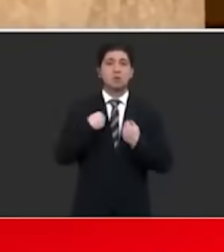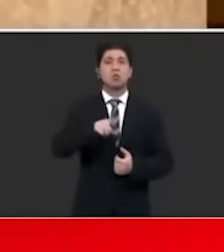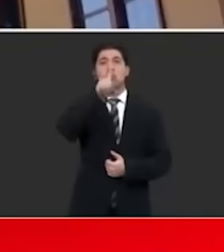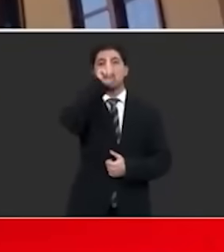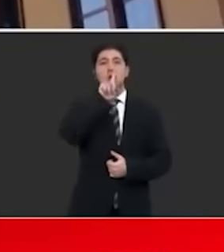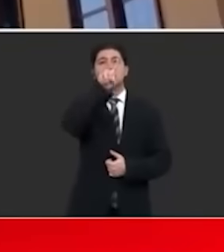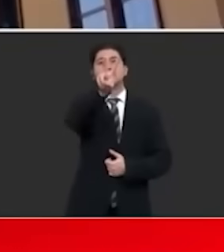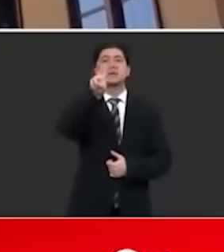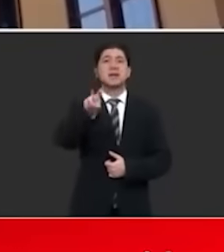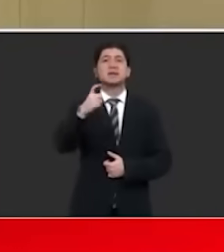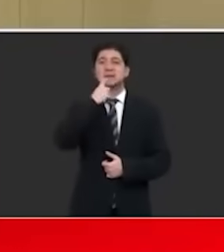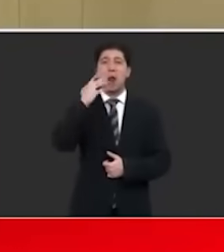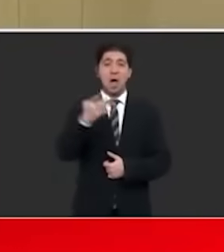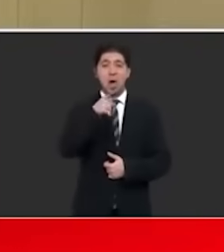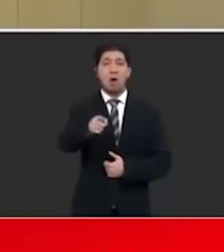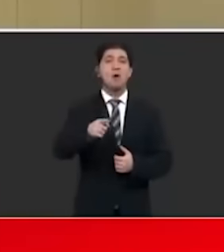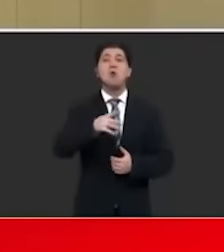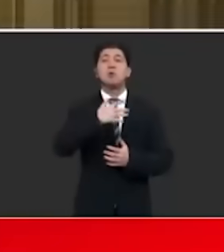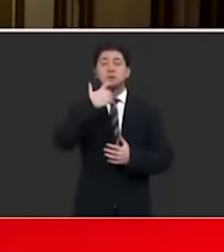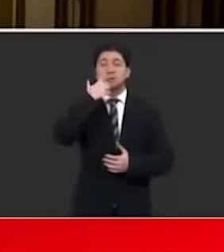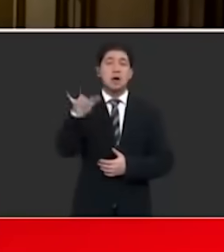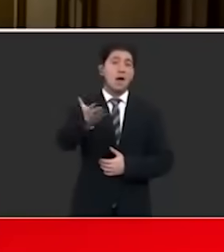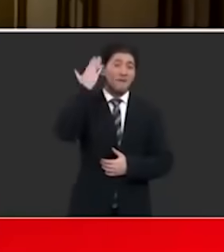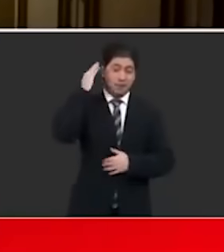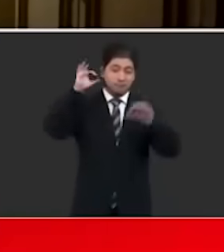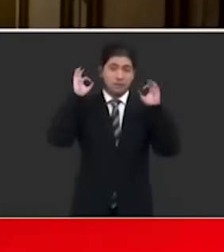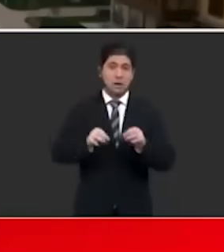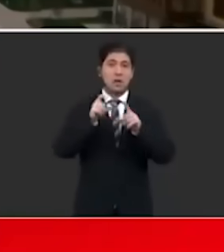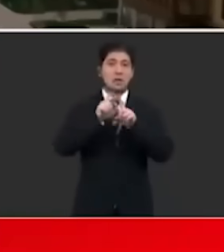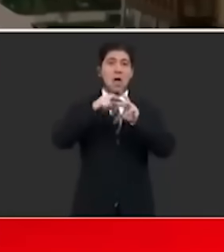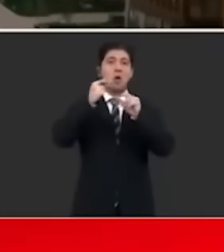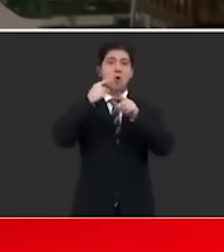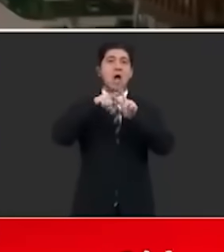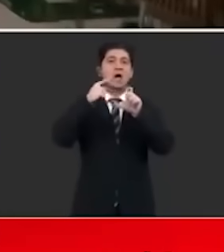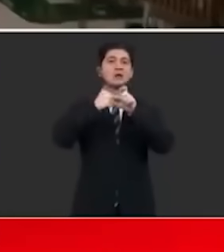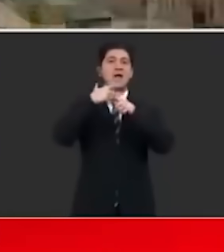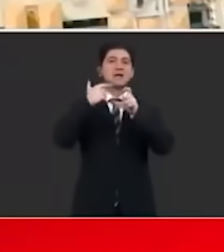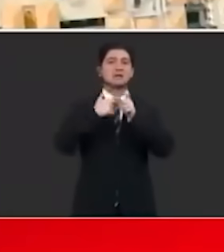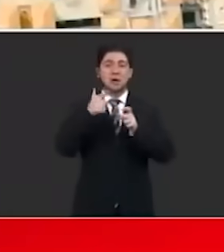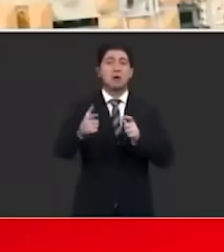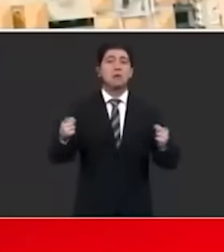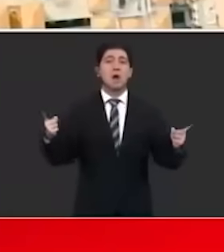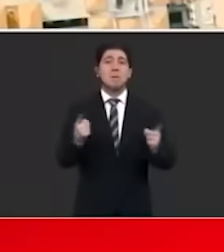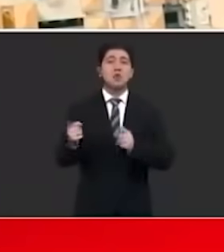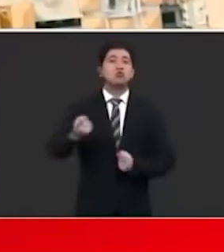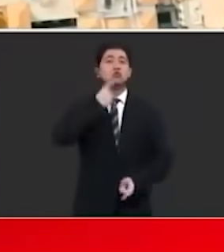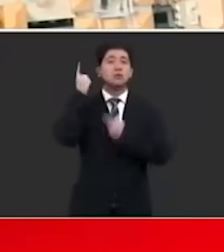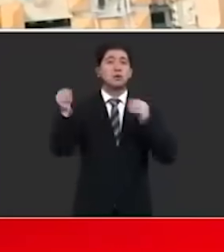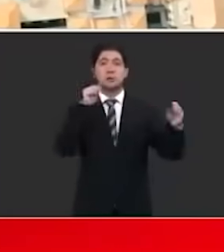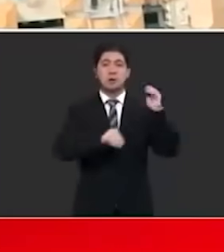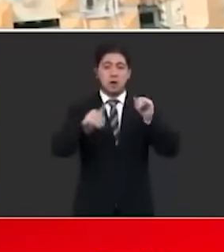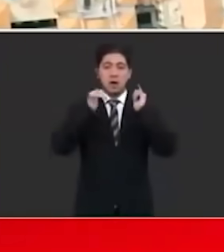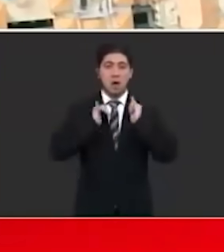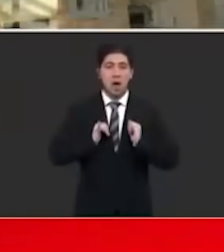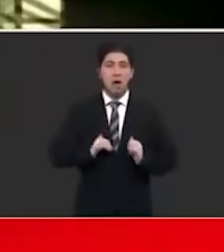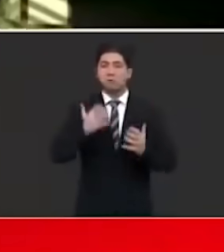128 yıllık büyük bir çınar olan Darül Aceze'mizi her açıdan donanımlı, rahat,